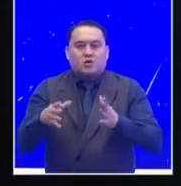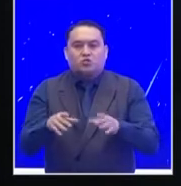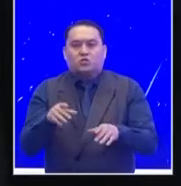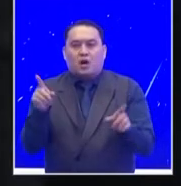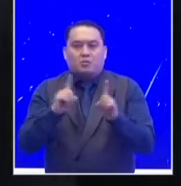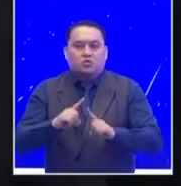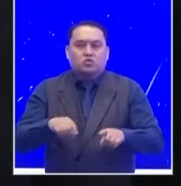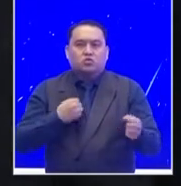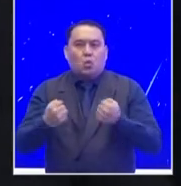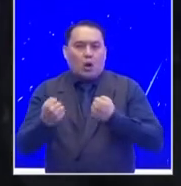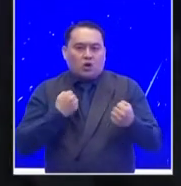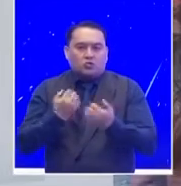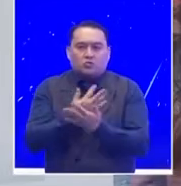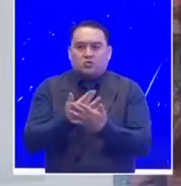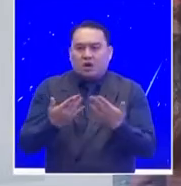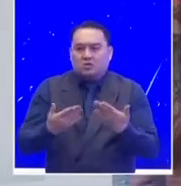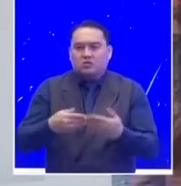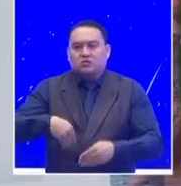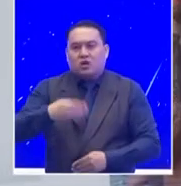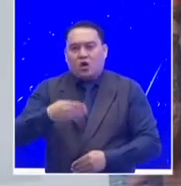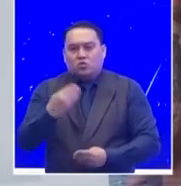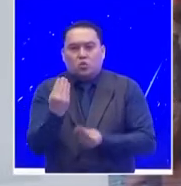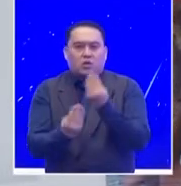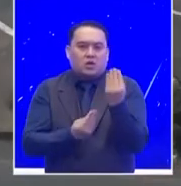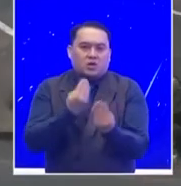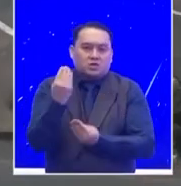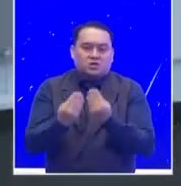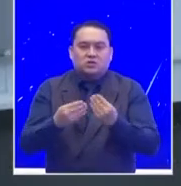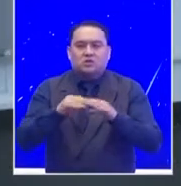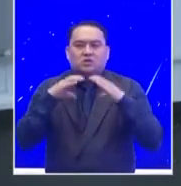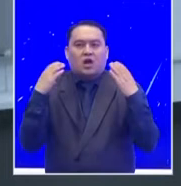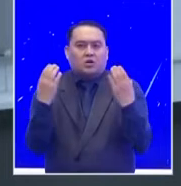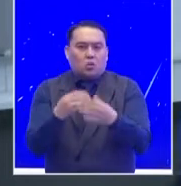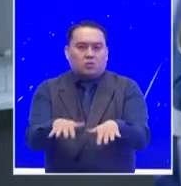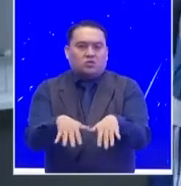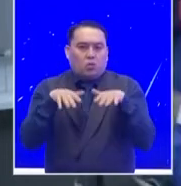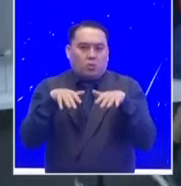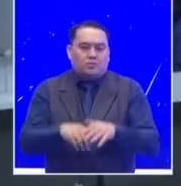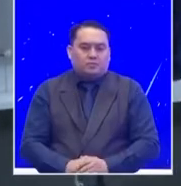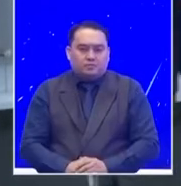универсальный и тренажерные залы, классы для настольных игр, а также стадион с трибунами.